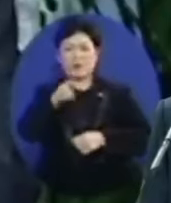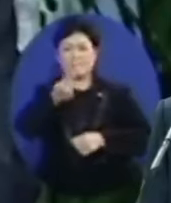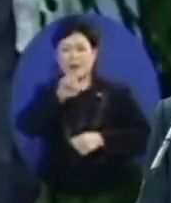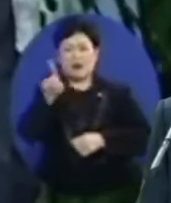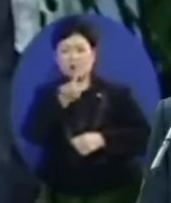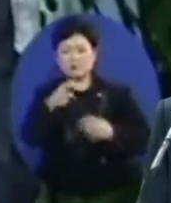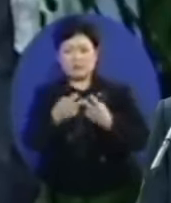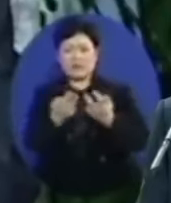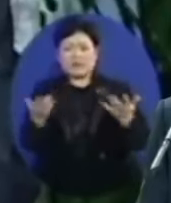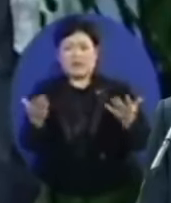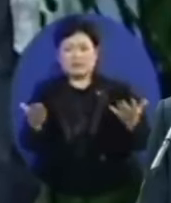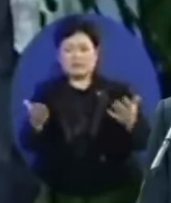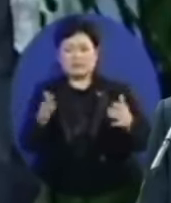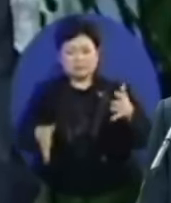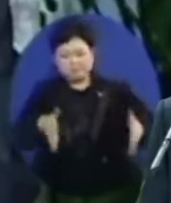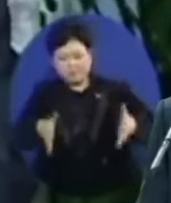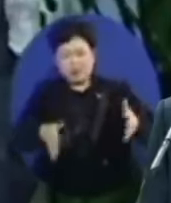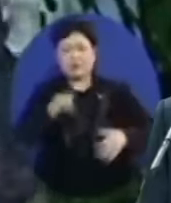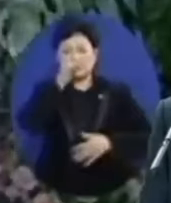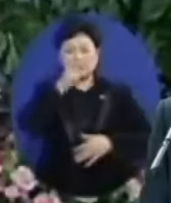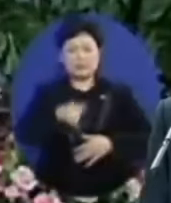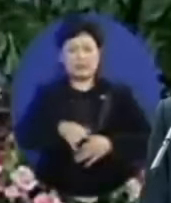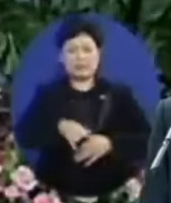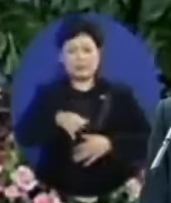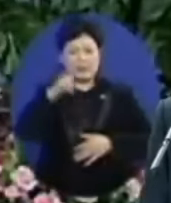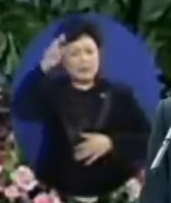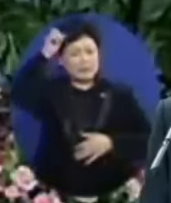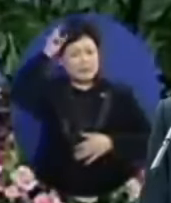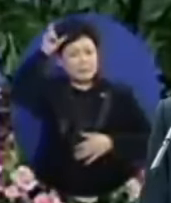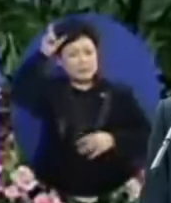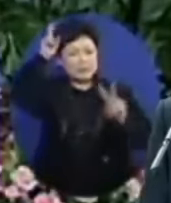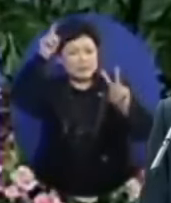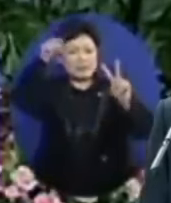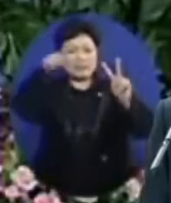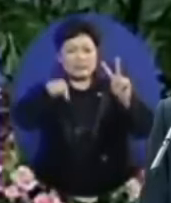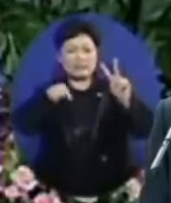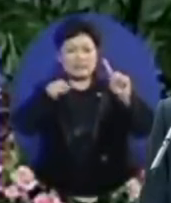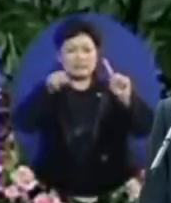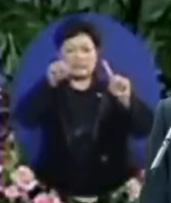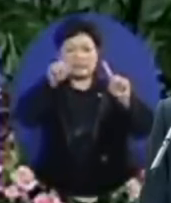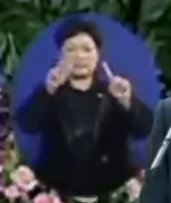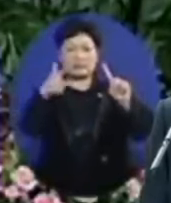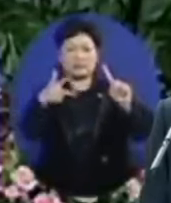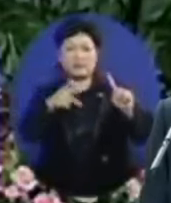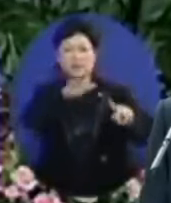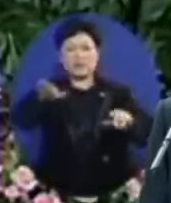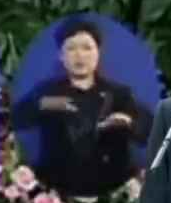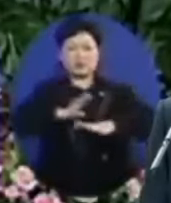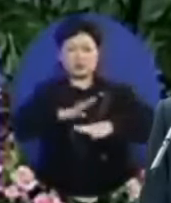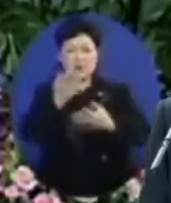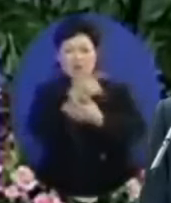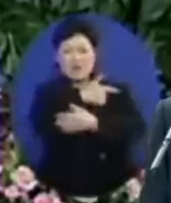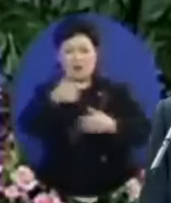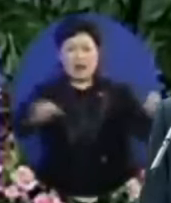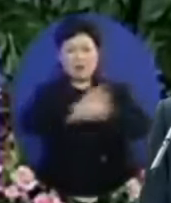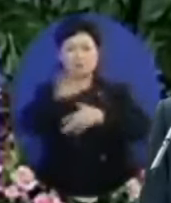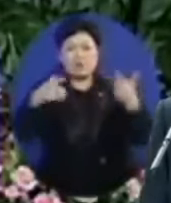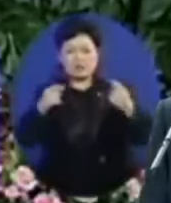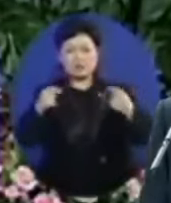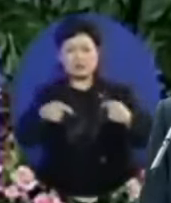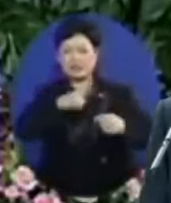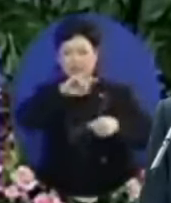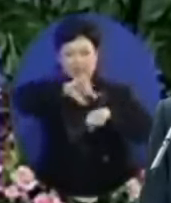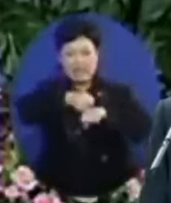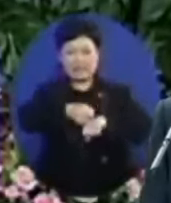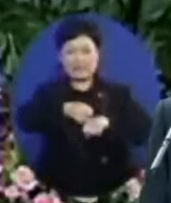모르고 자왕우왕하고 있는 것입니다. 잠언서 1장 27절에 너희의 두려움이 광풍같이 임하겠고 너희의 재앙이 폭풍같이